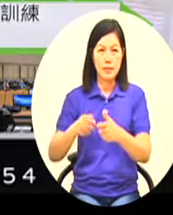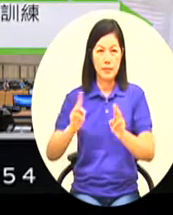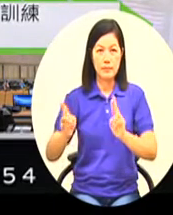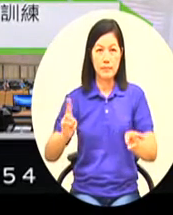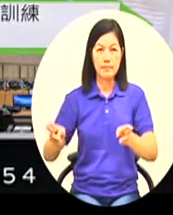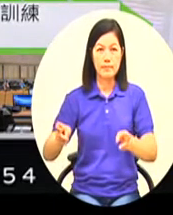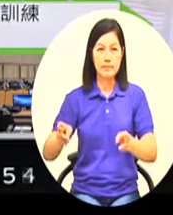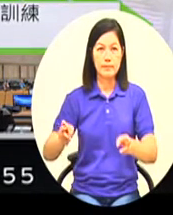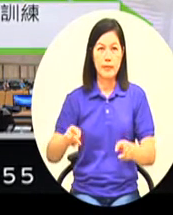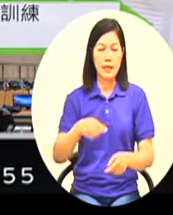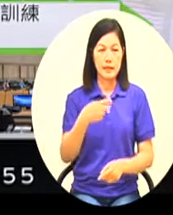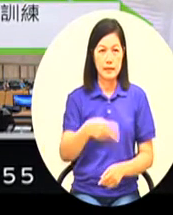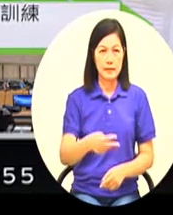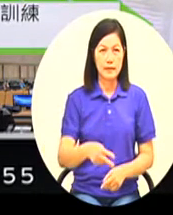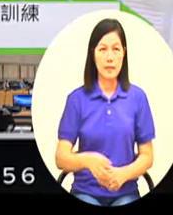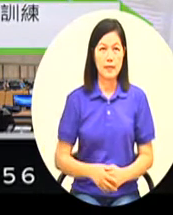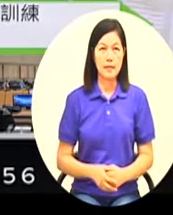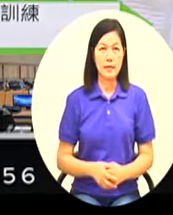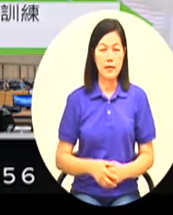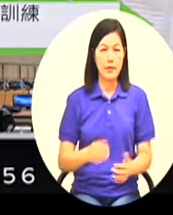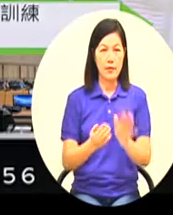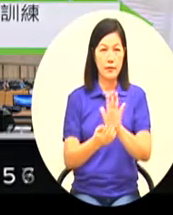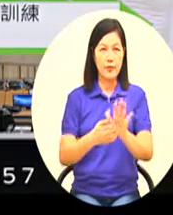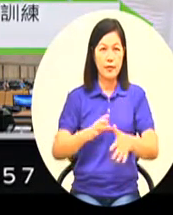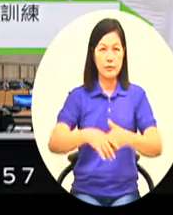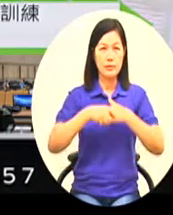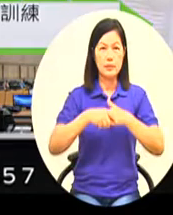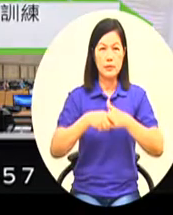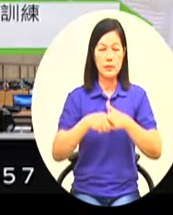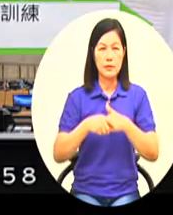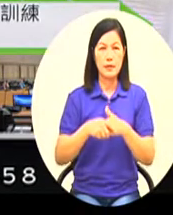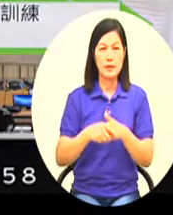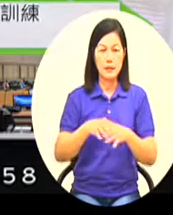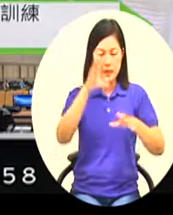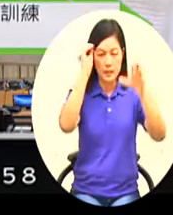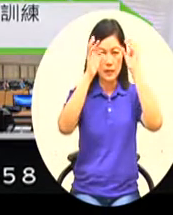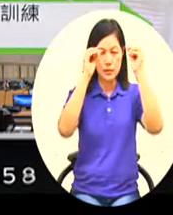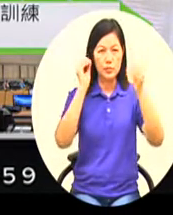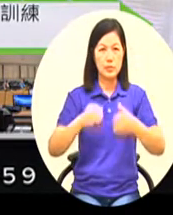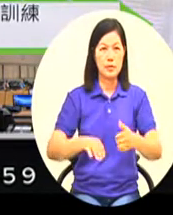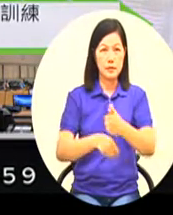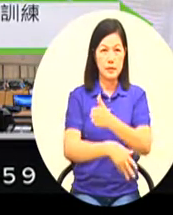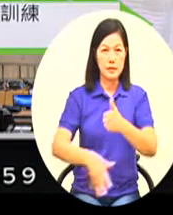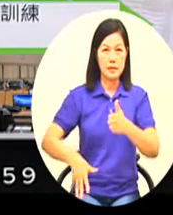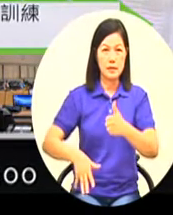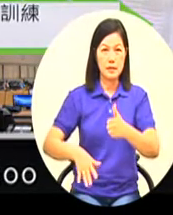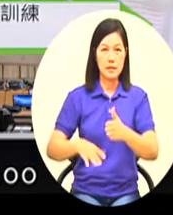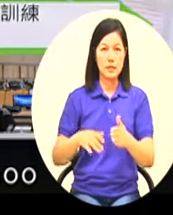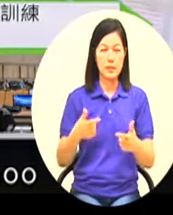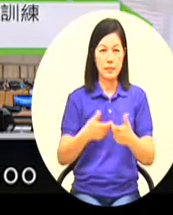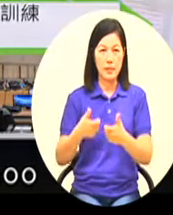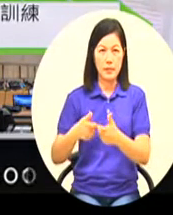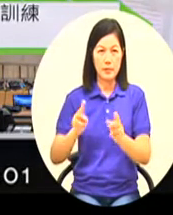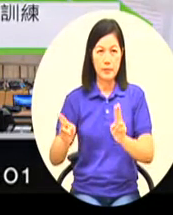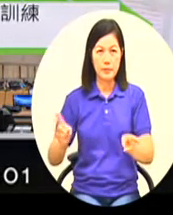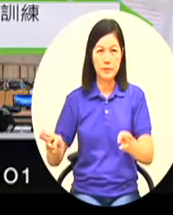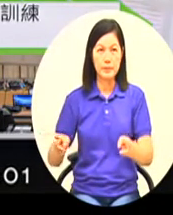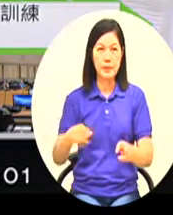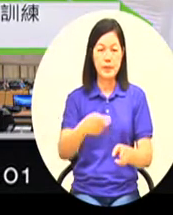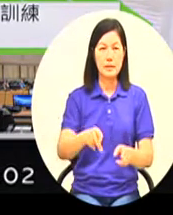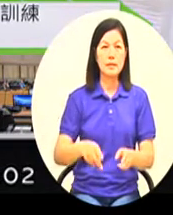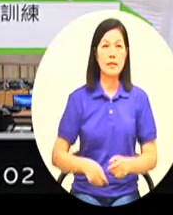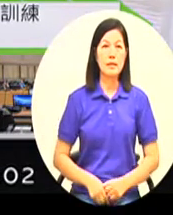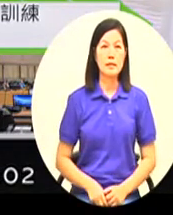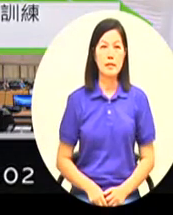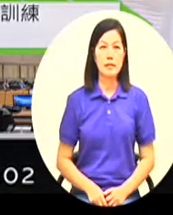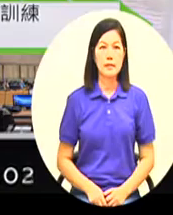外勤的人员办理防救灾紧急资讯系统即紧急应变小组教育训练，并办理事故现场指